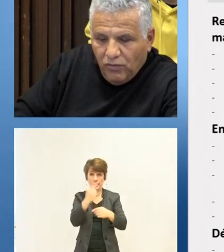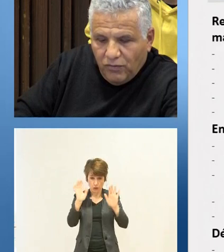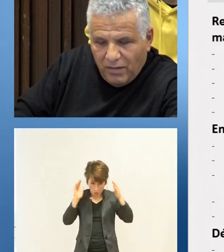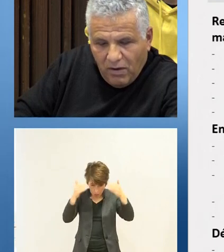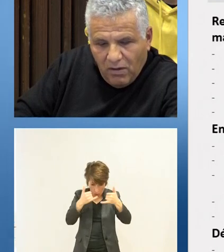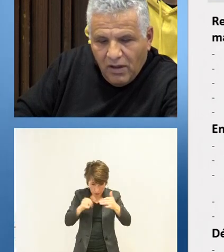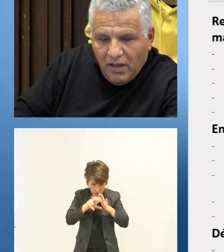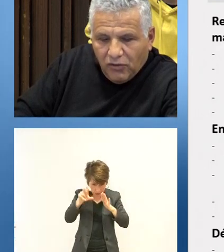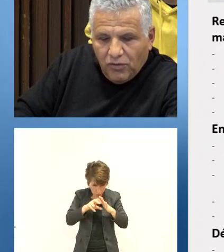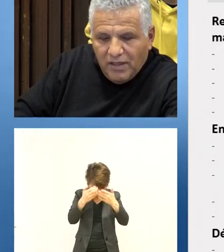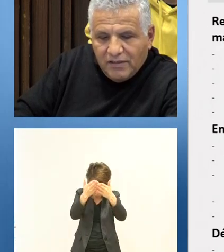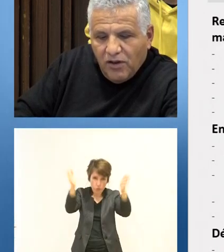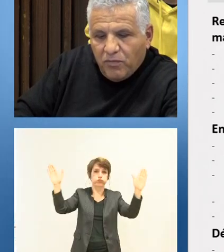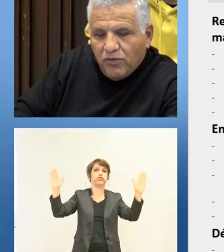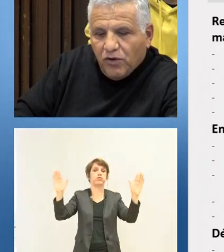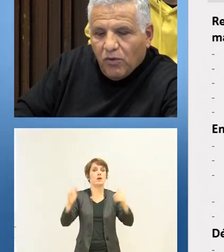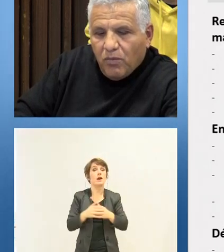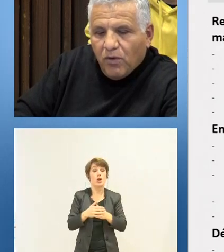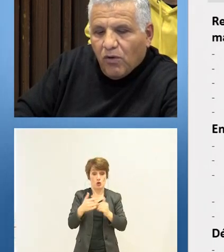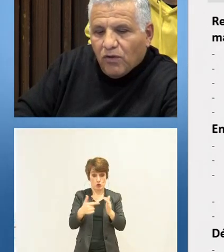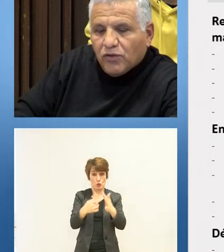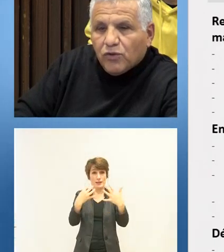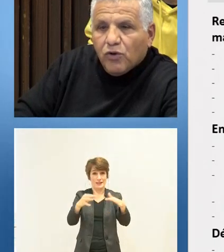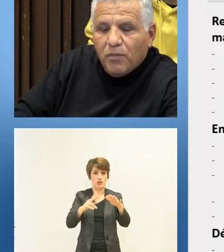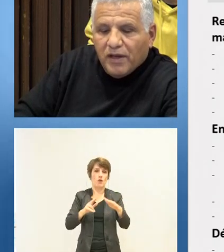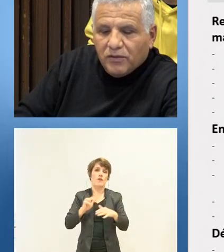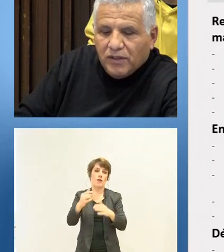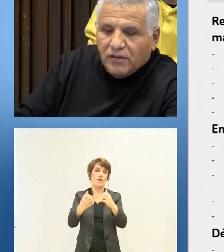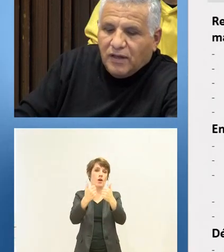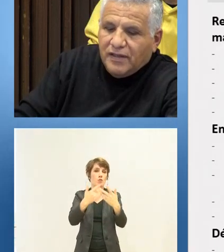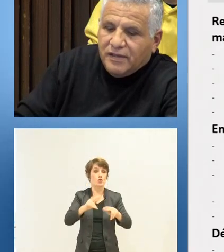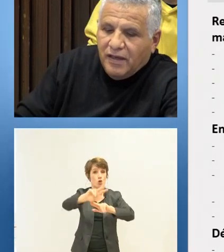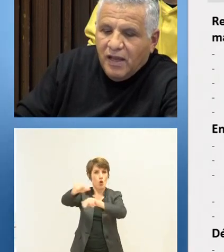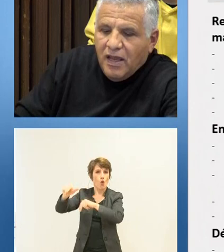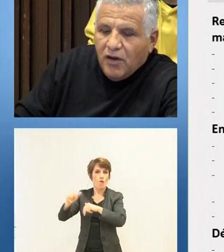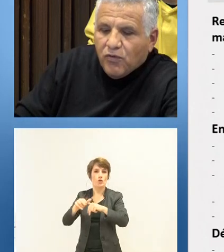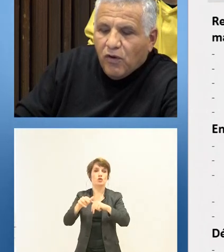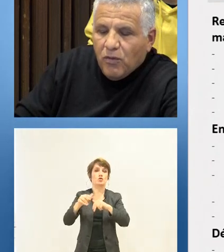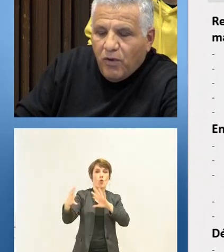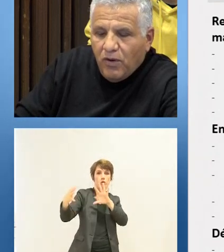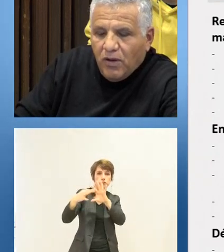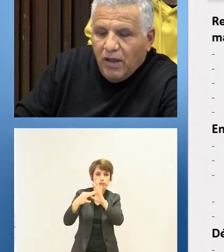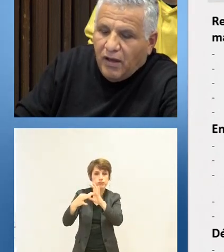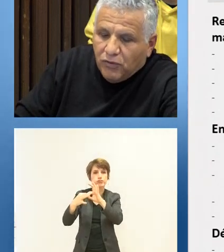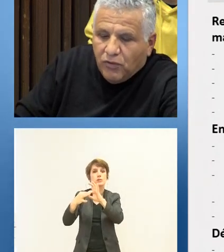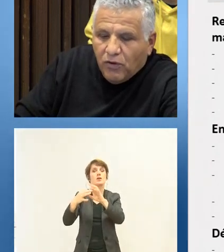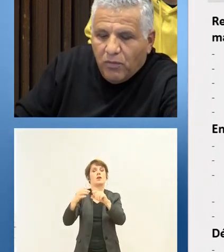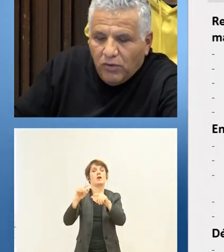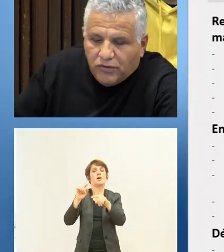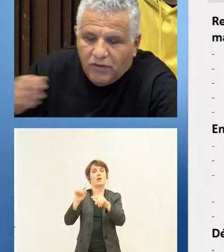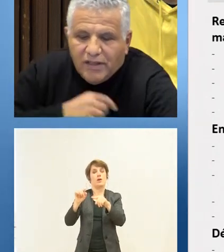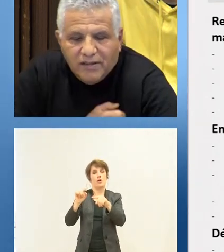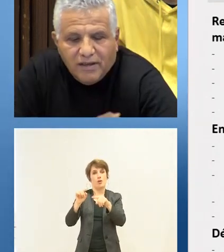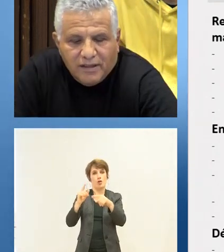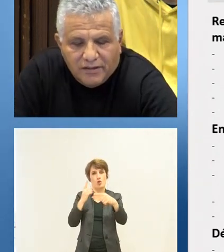renouvellement et en 2019 plusieurs comptes convention de coopération décentralisée et ouvrant le pôle et en ouvrant le